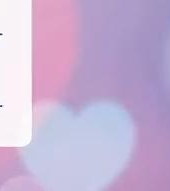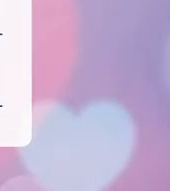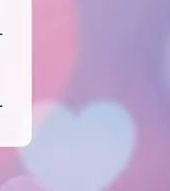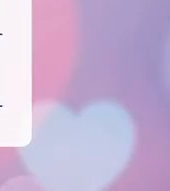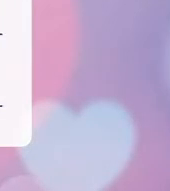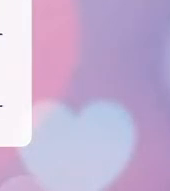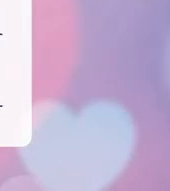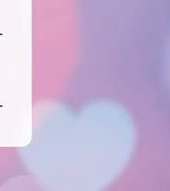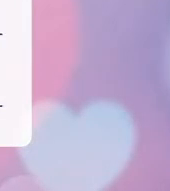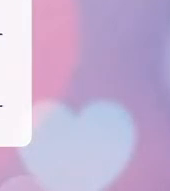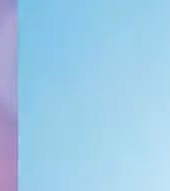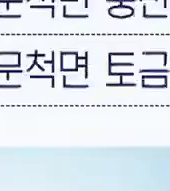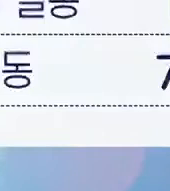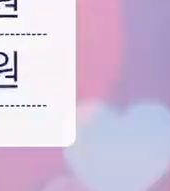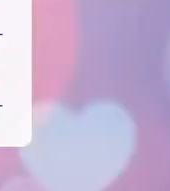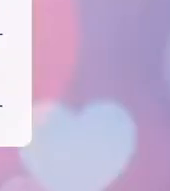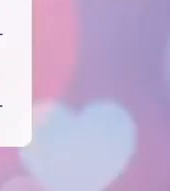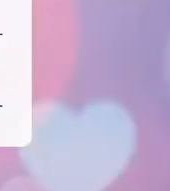으